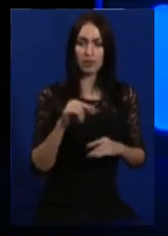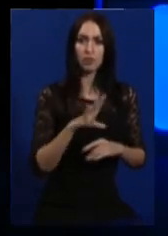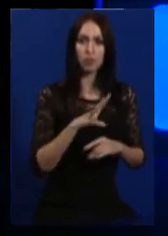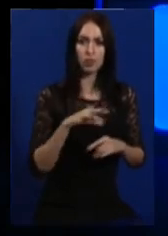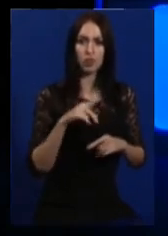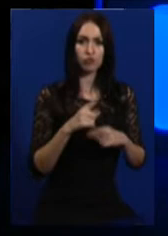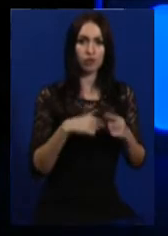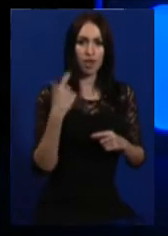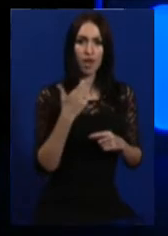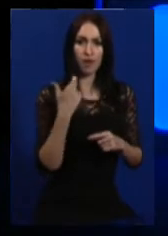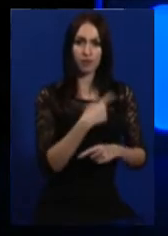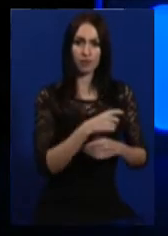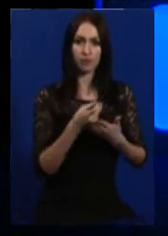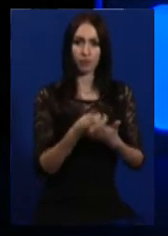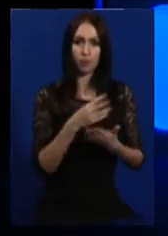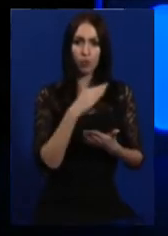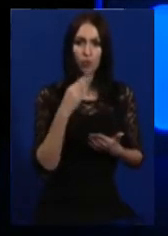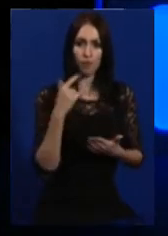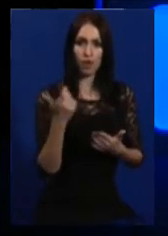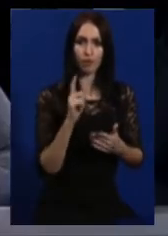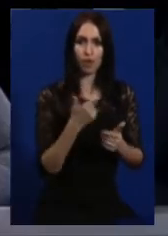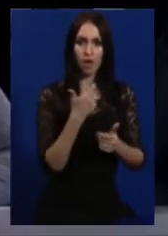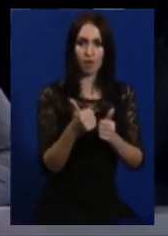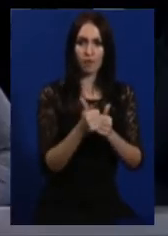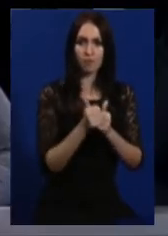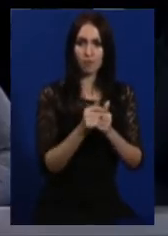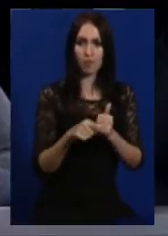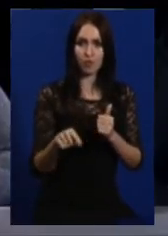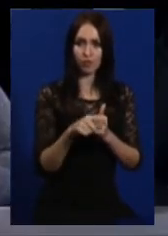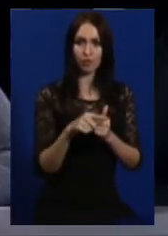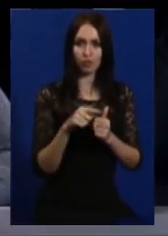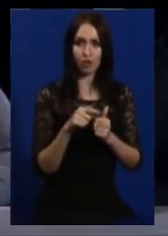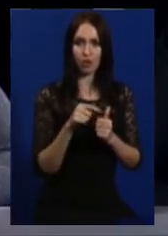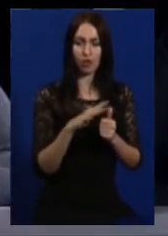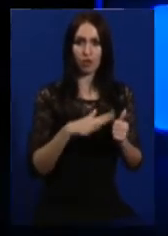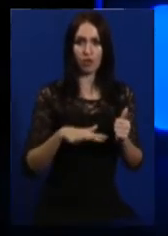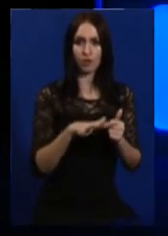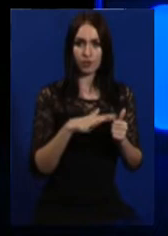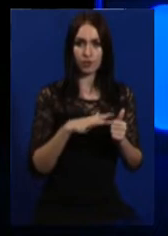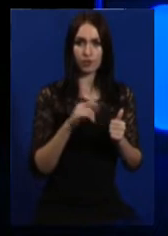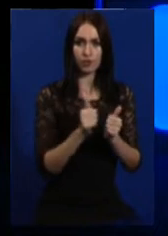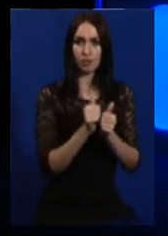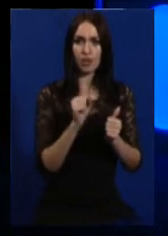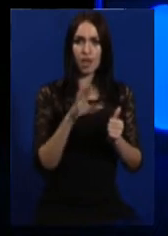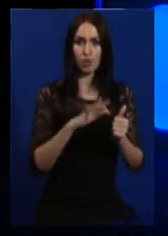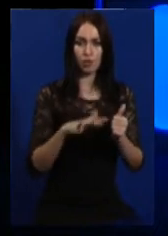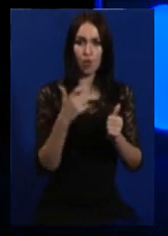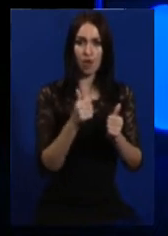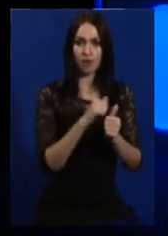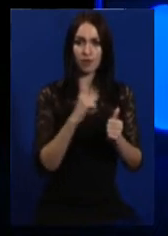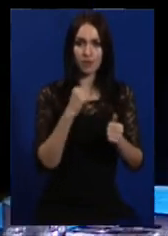харьковский госпиталь хорька ближе всего находится в зоне боевых действий и